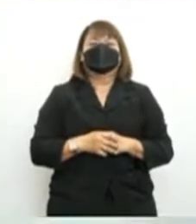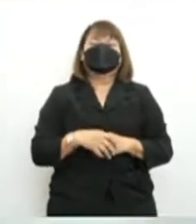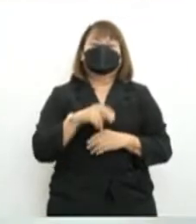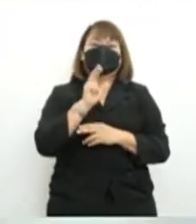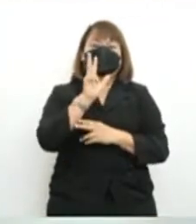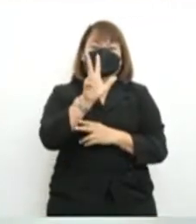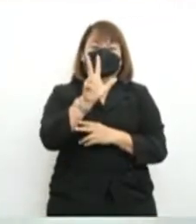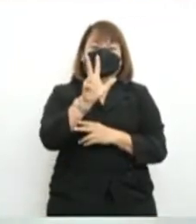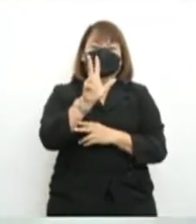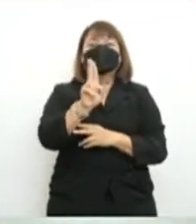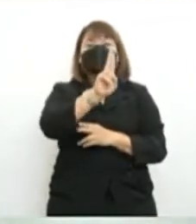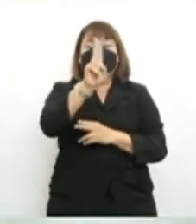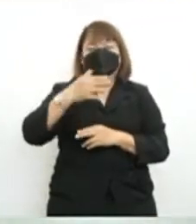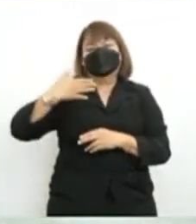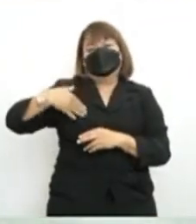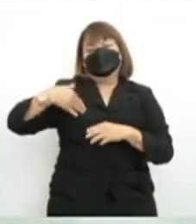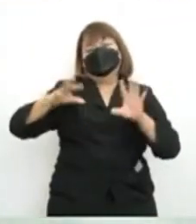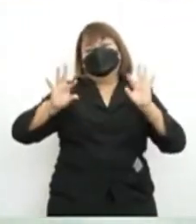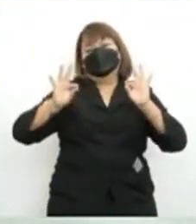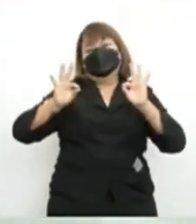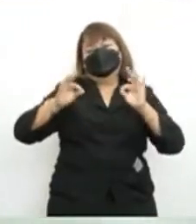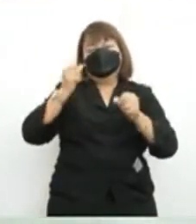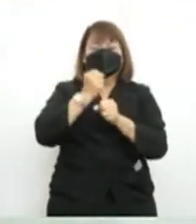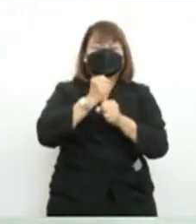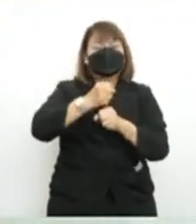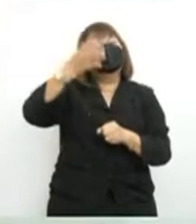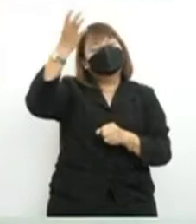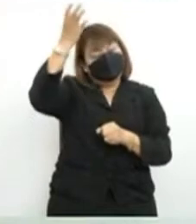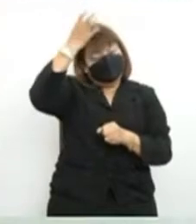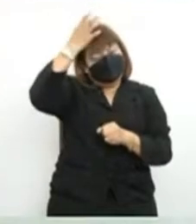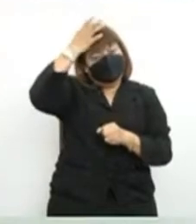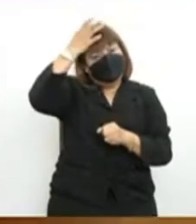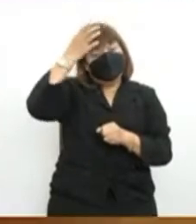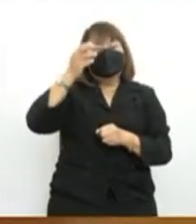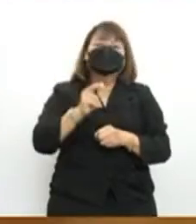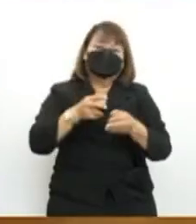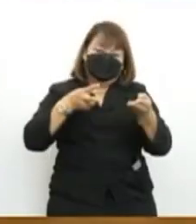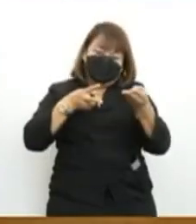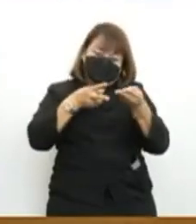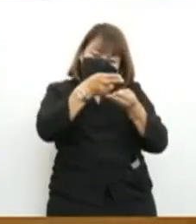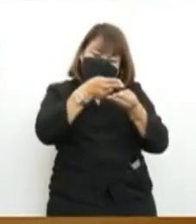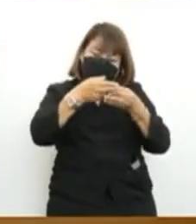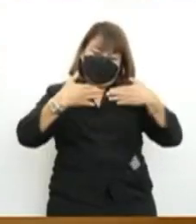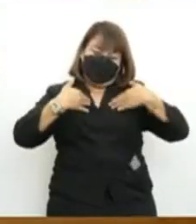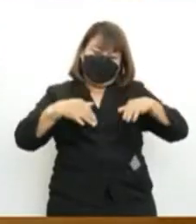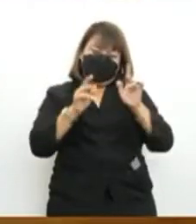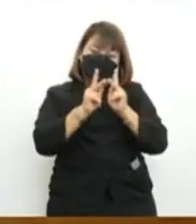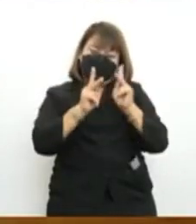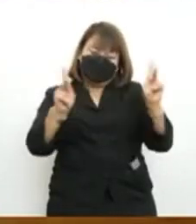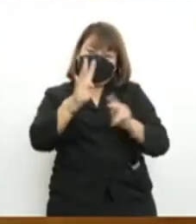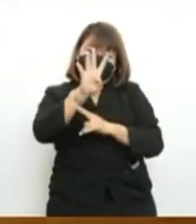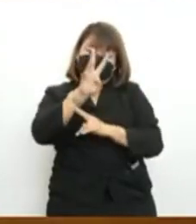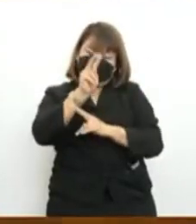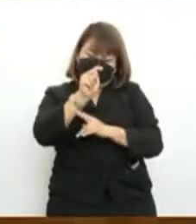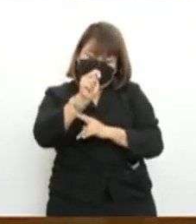3. ใช้ผ้ากาวทำหมวกโดยตัดผ้ากาวขนาดกว้าง4นิ้วยาว7นิ้ว